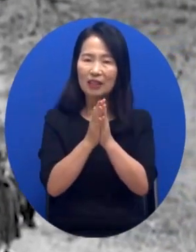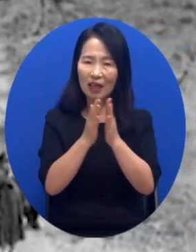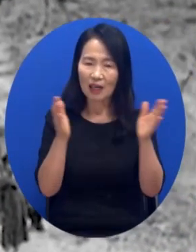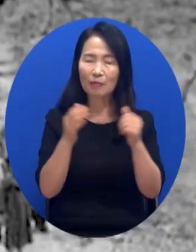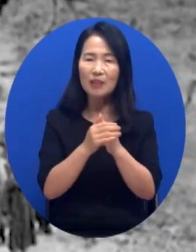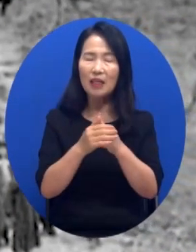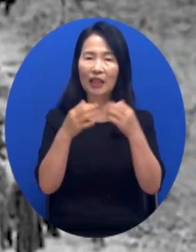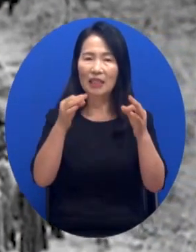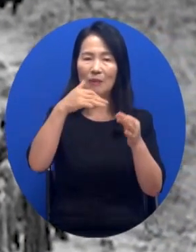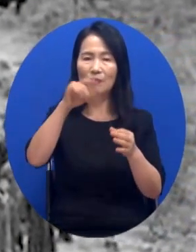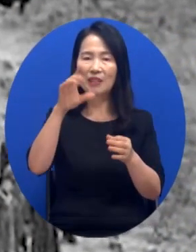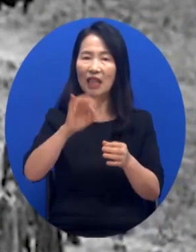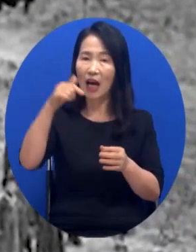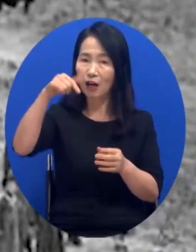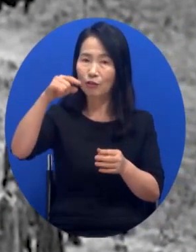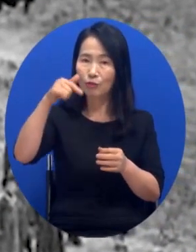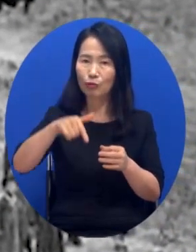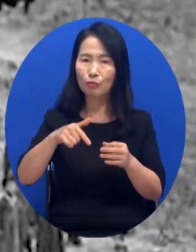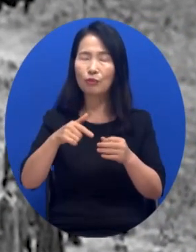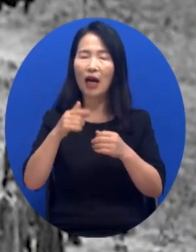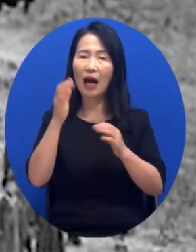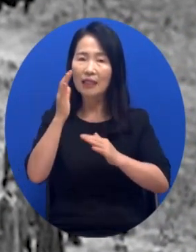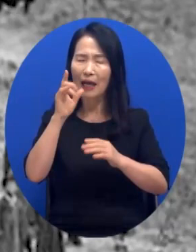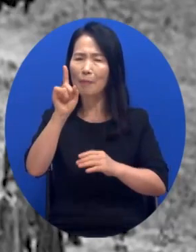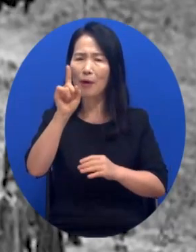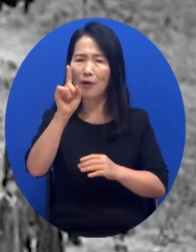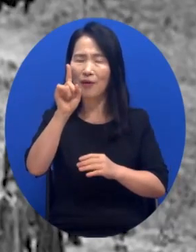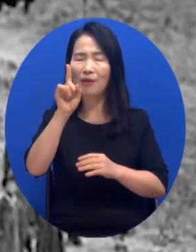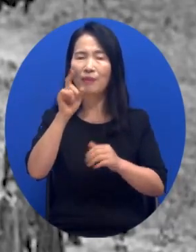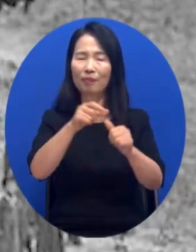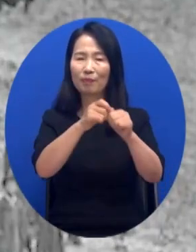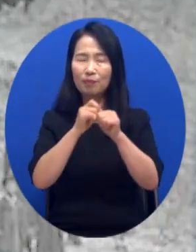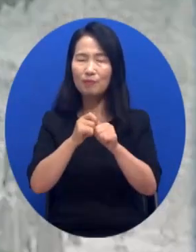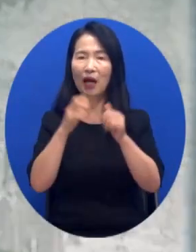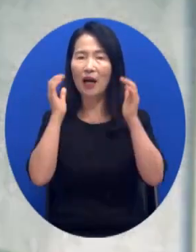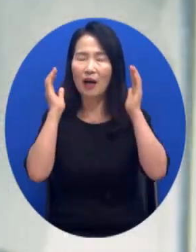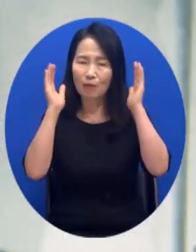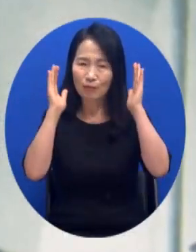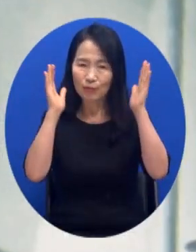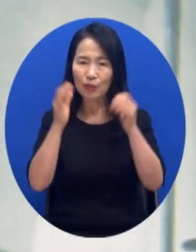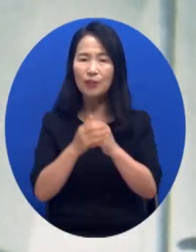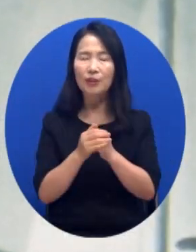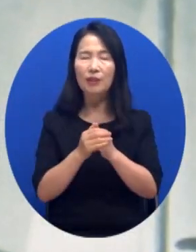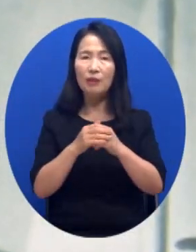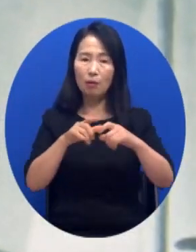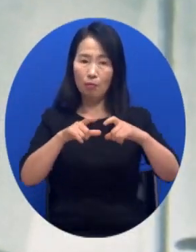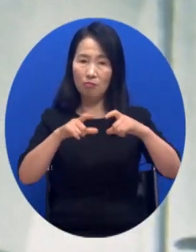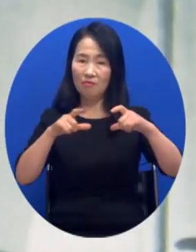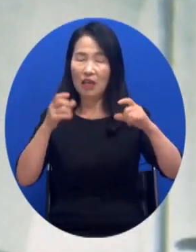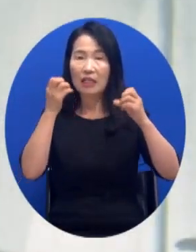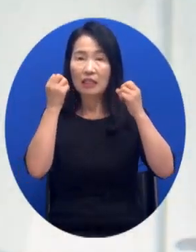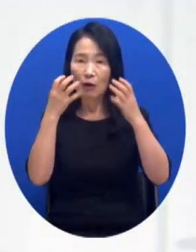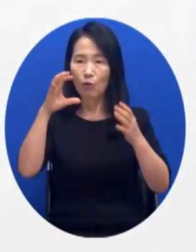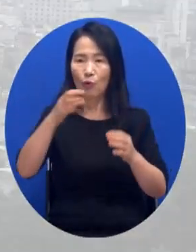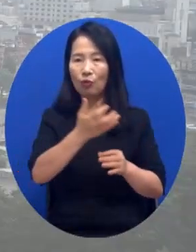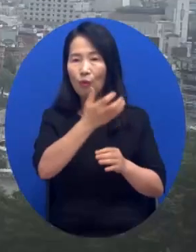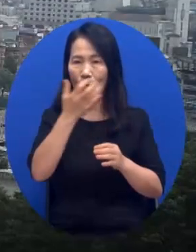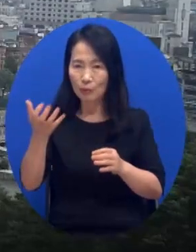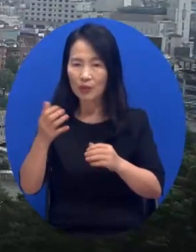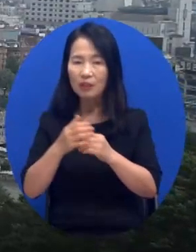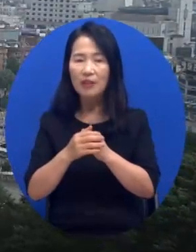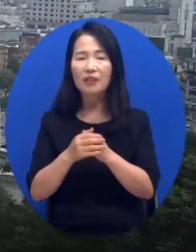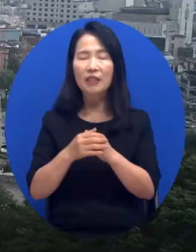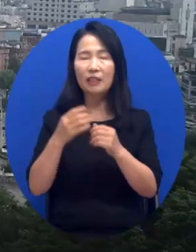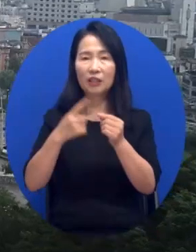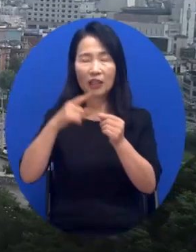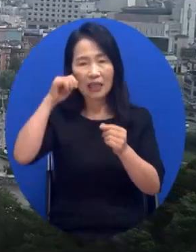김창국이라는 소년 한 명으로 시작한 이 학교는 점차 체계를 갖춰가다 1908년 새로운 곳으로 학교를 옮긴 후 첫 새벽이란